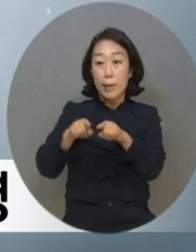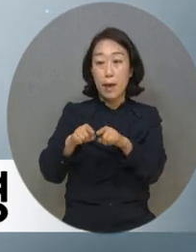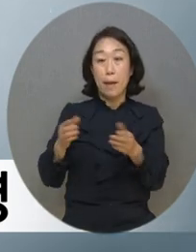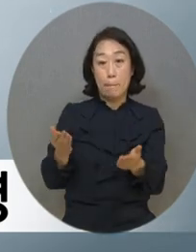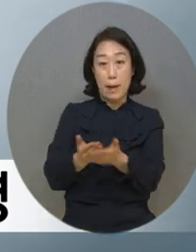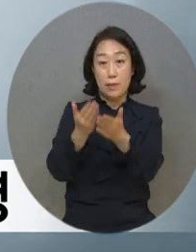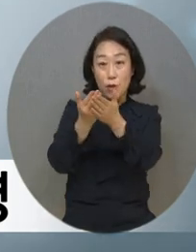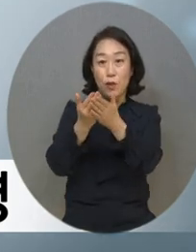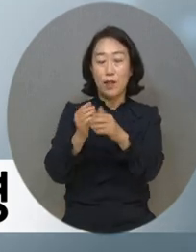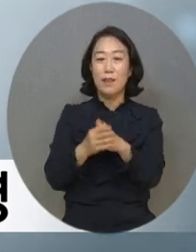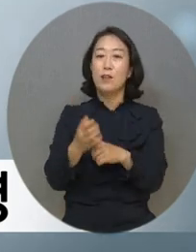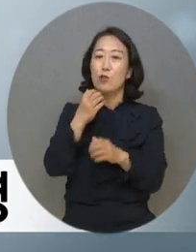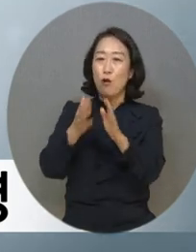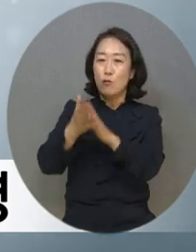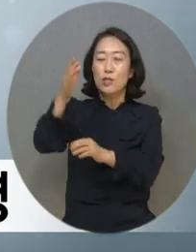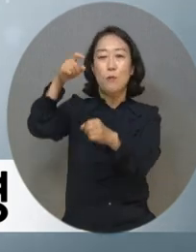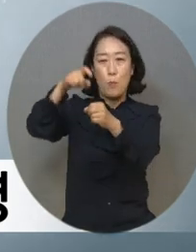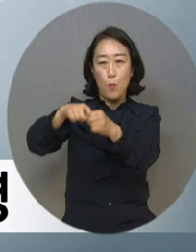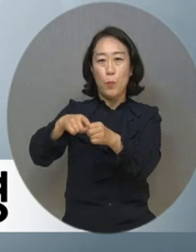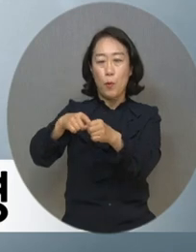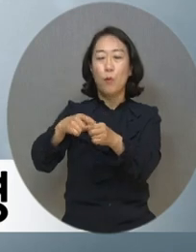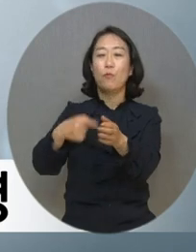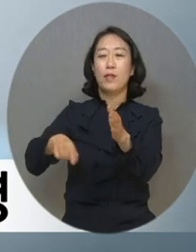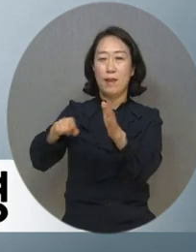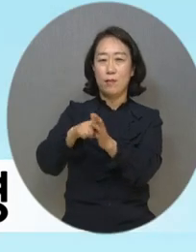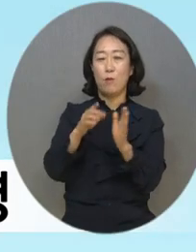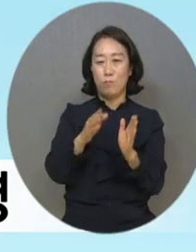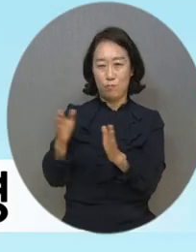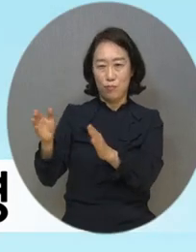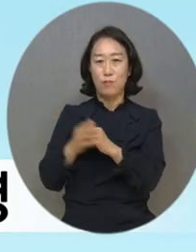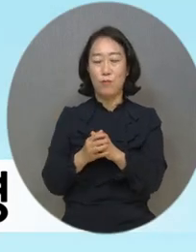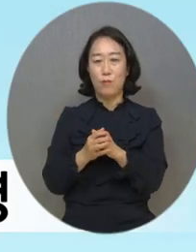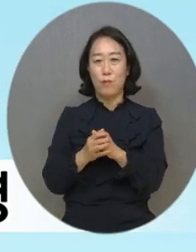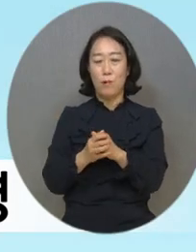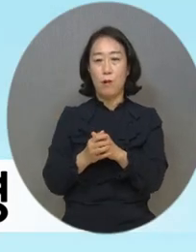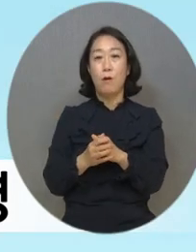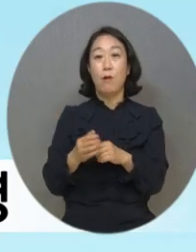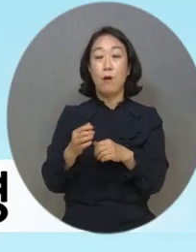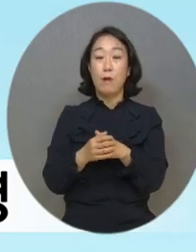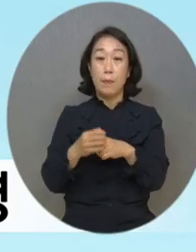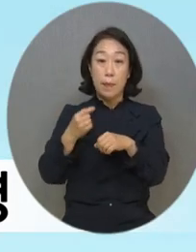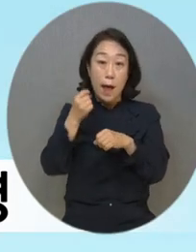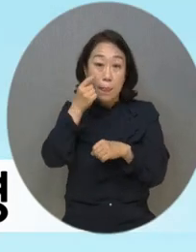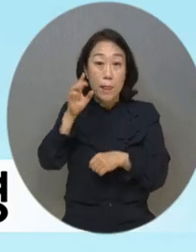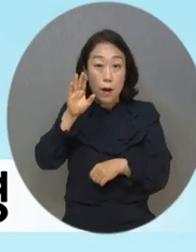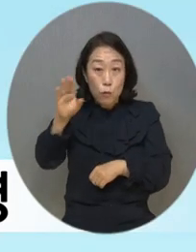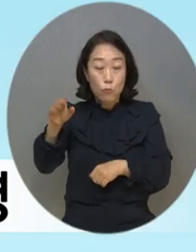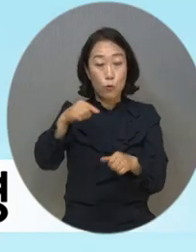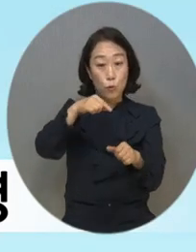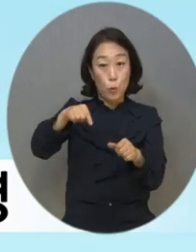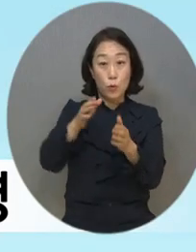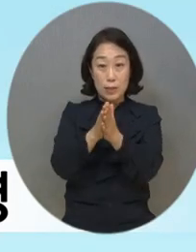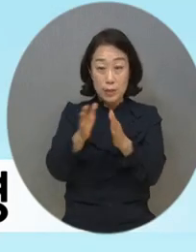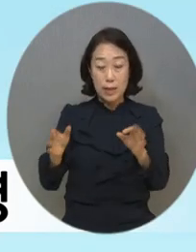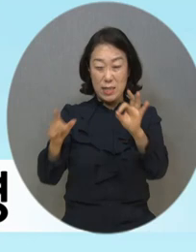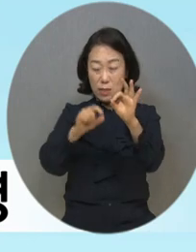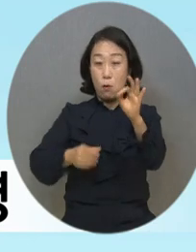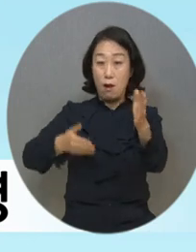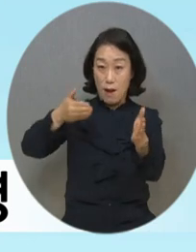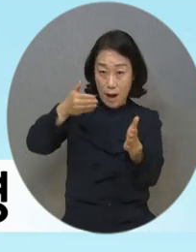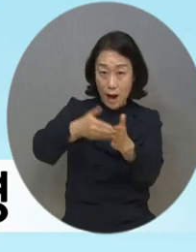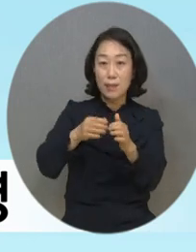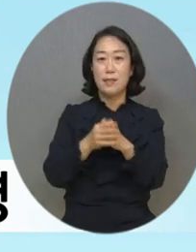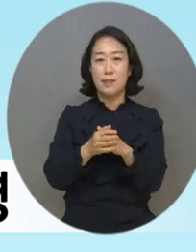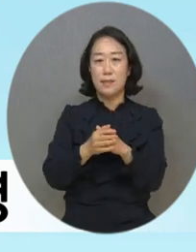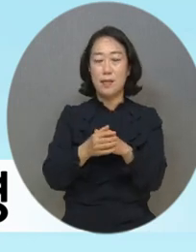약자와의 동행 가치를 조명하고자 진행됩니다 교육은 다음 달 5일 오리엔테이션을 시작으로 오는 10월까지 장애인